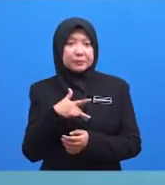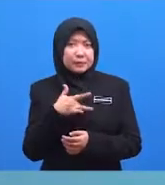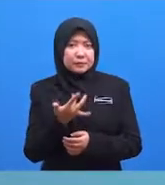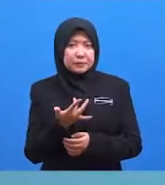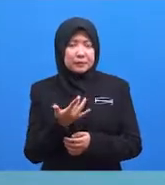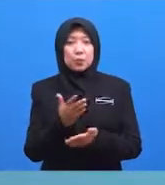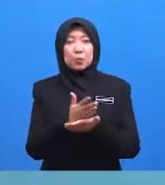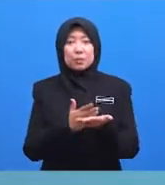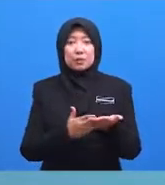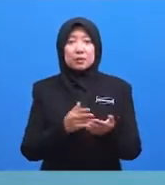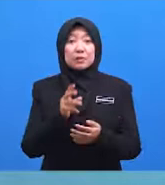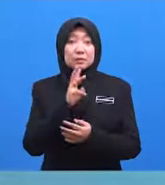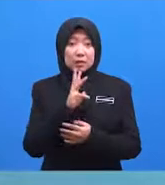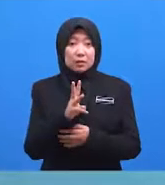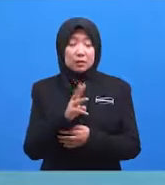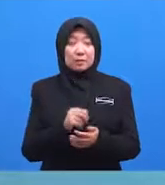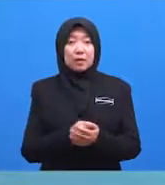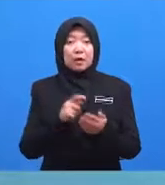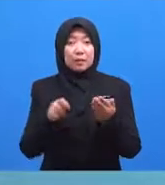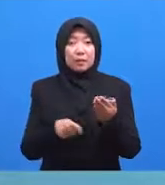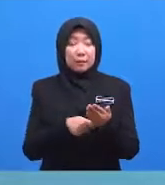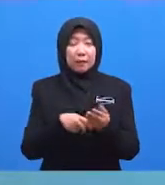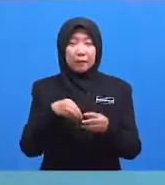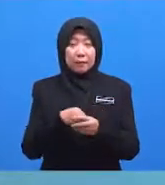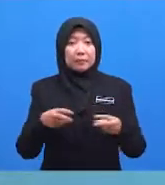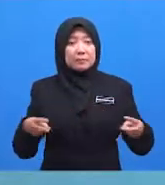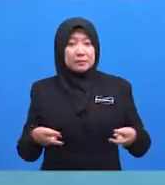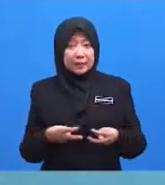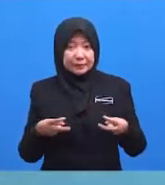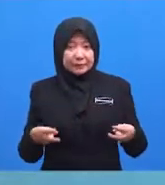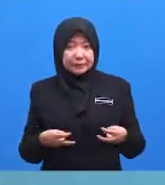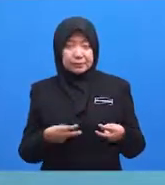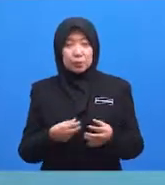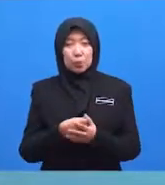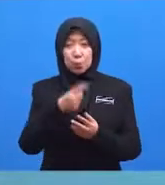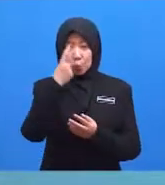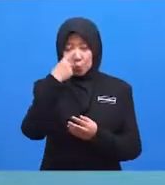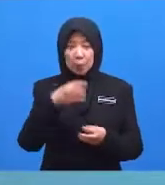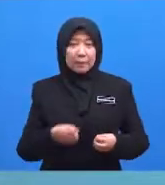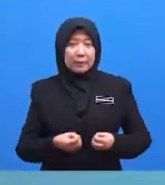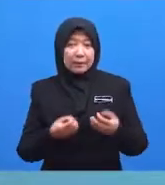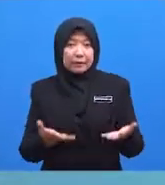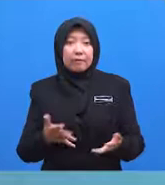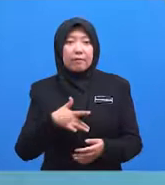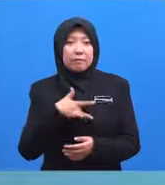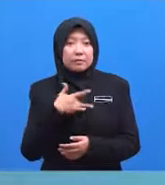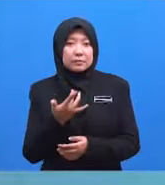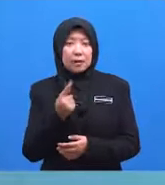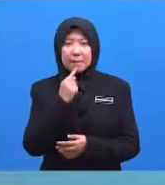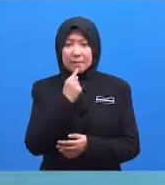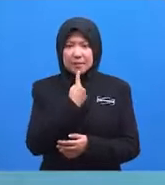berperisa atau separa cecair yang ditambahkan dalam salad untuk memberikan